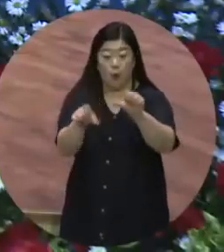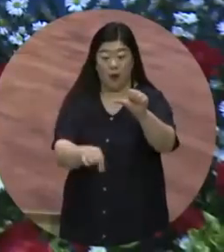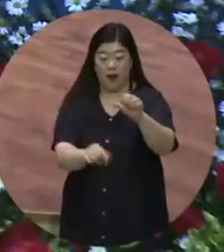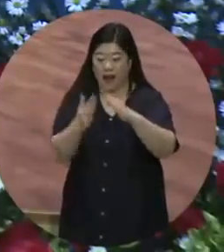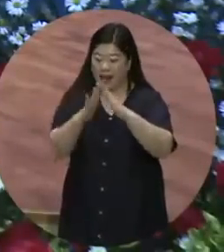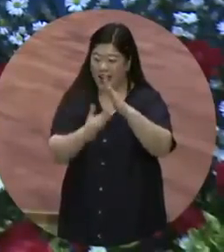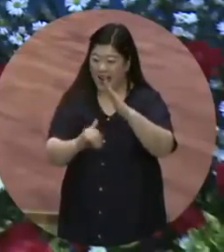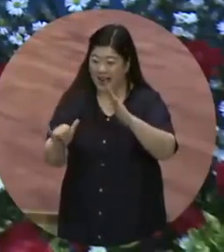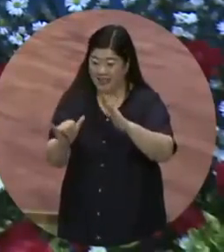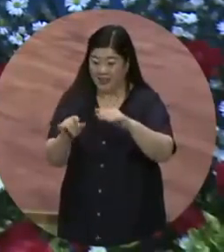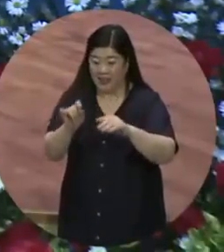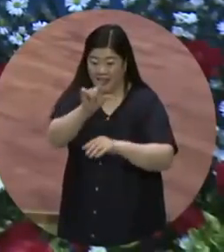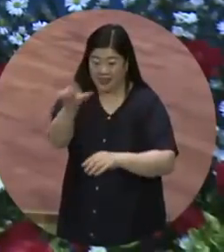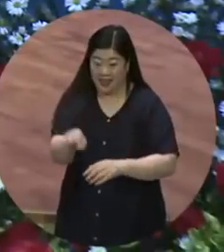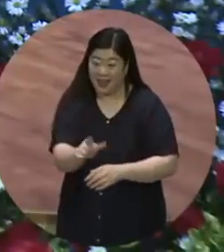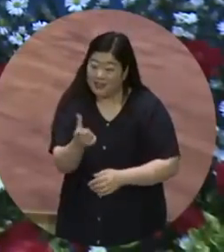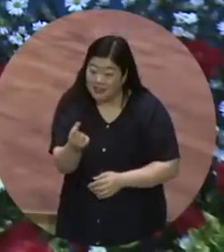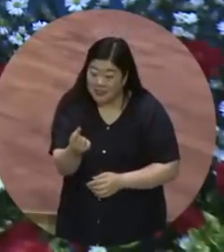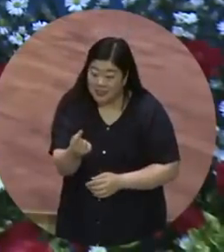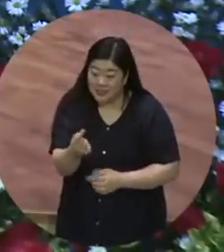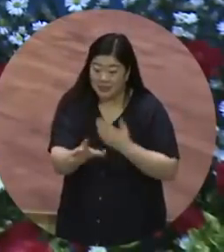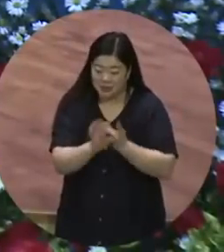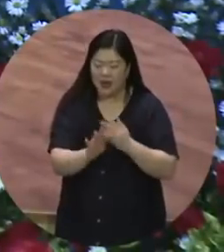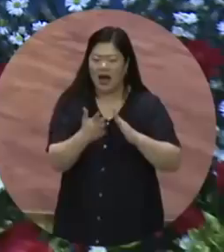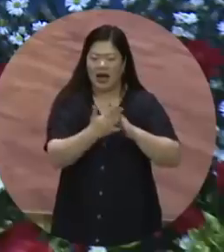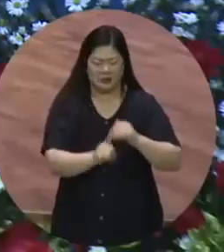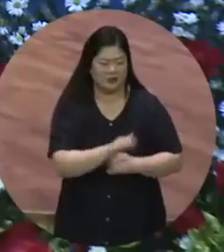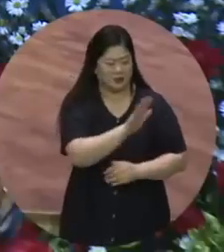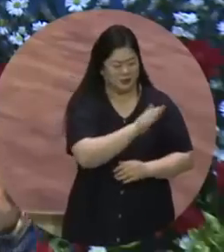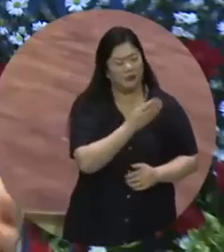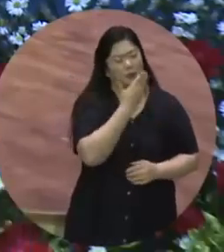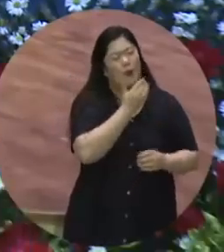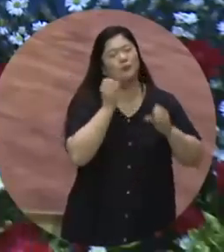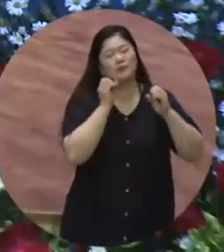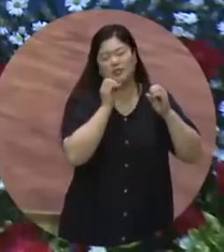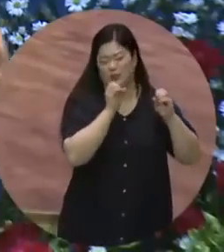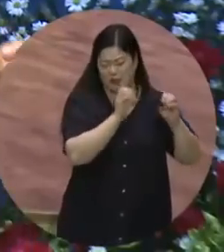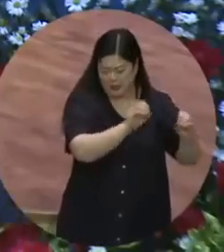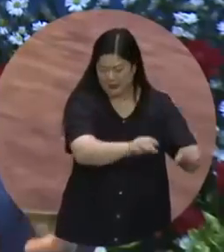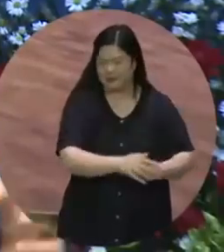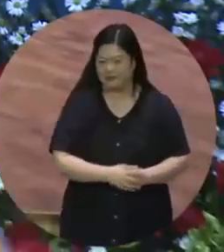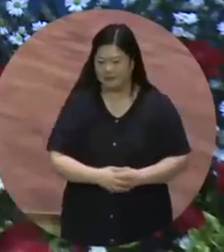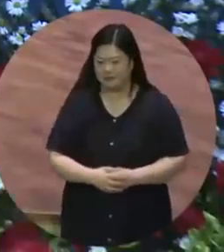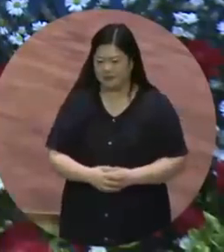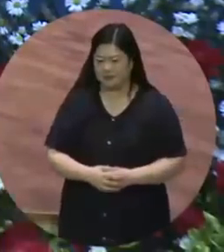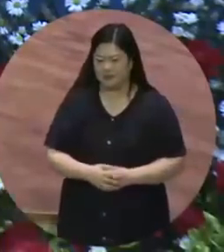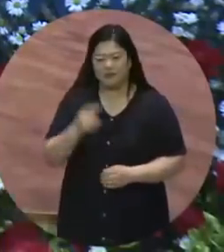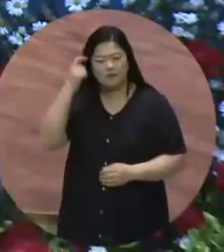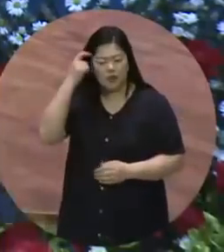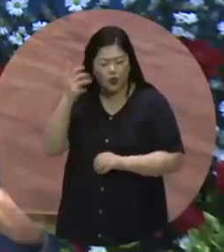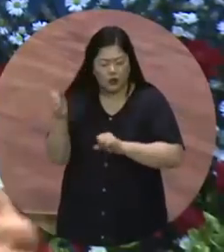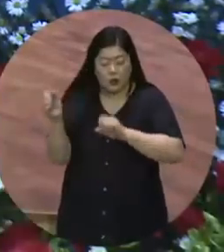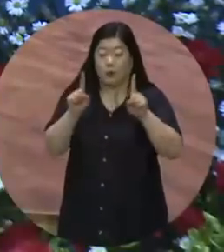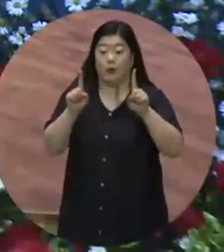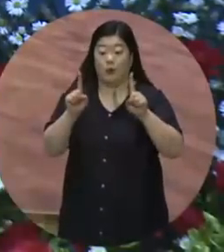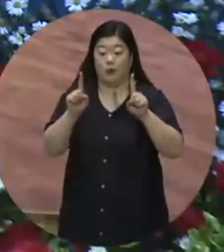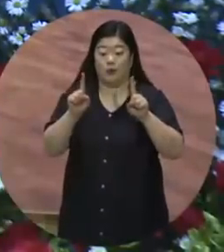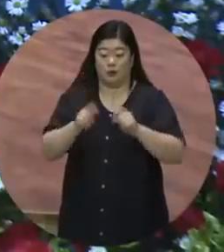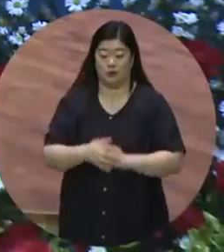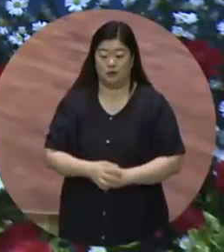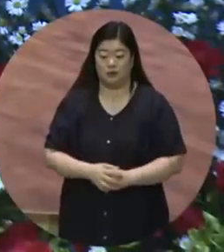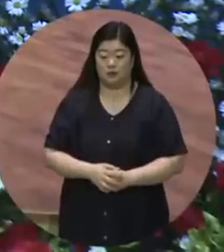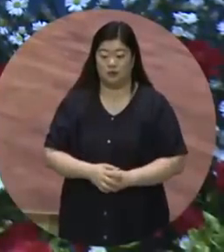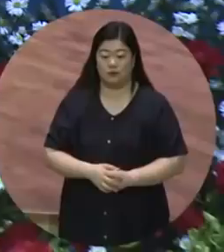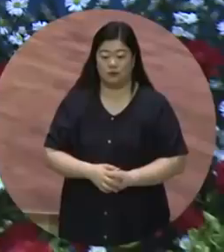5월달이 영적 회복이 일어날 수 있기를 바랍니다. 영적 회복, 영적 회복. 오늘도 장로님들